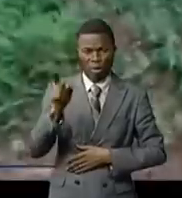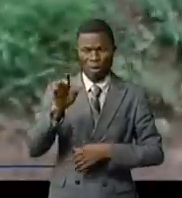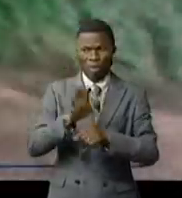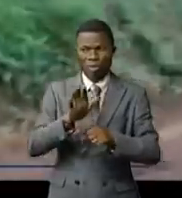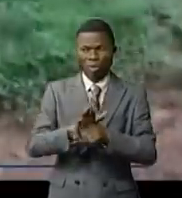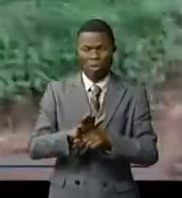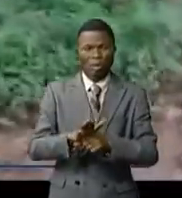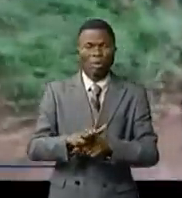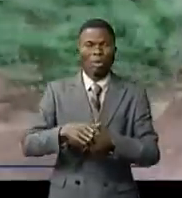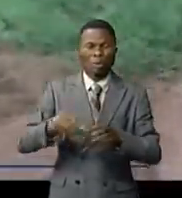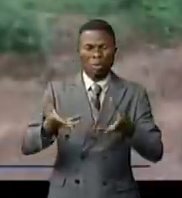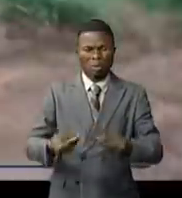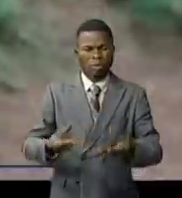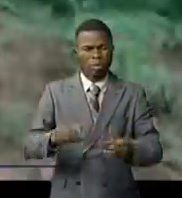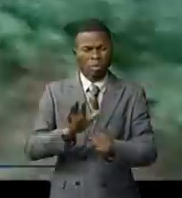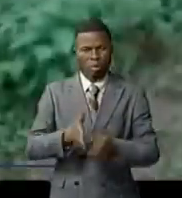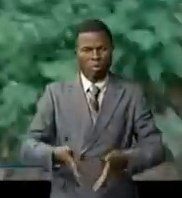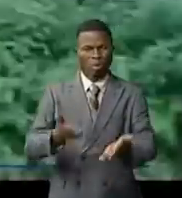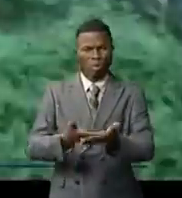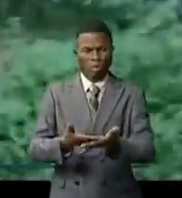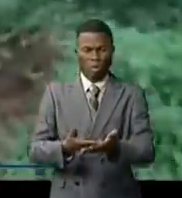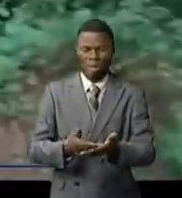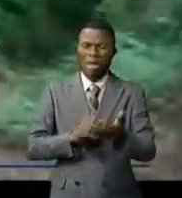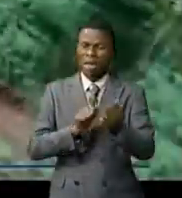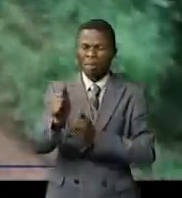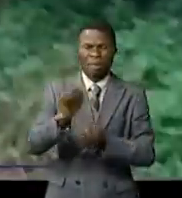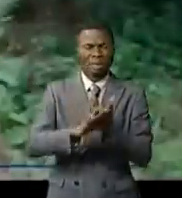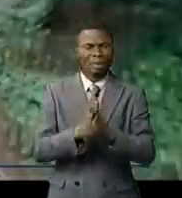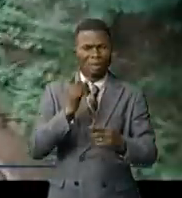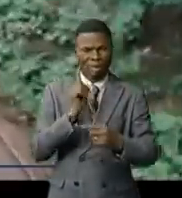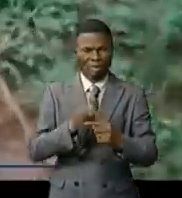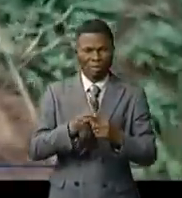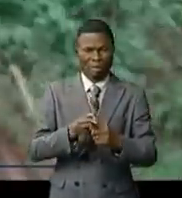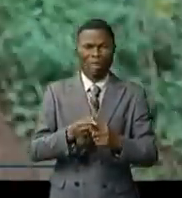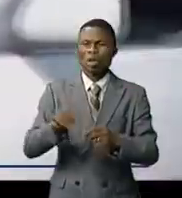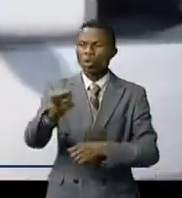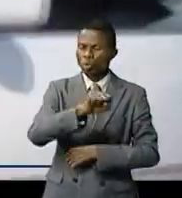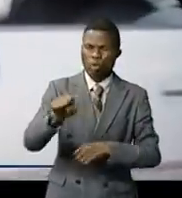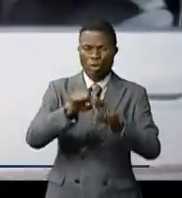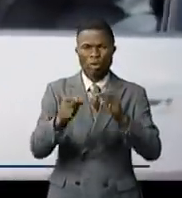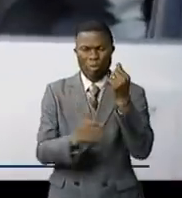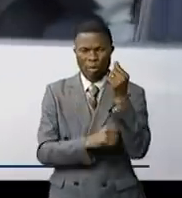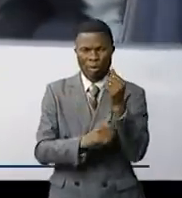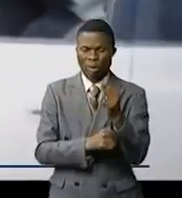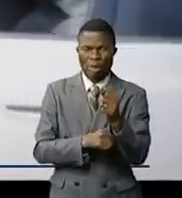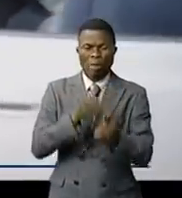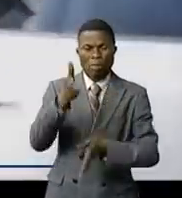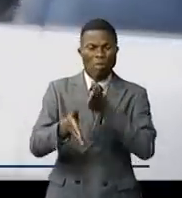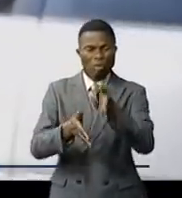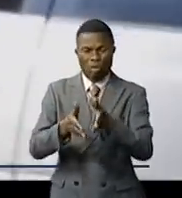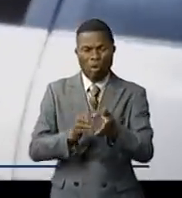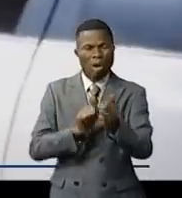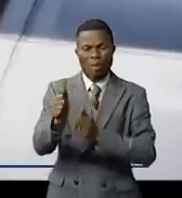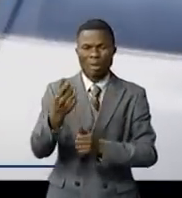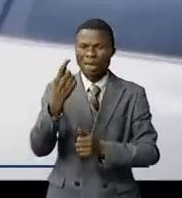plusieurs brebis sont formés sur cette tronçon, rendant ainsi impraticable la circulation. Des usagers font 1 à 2 jours pour atteindre